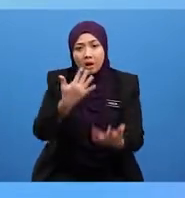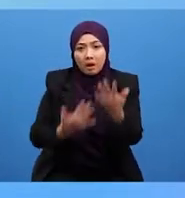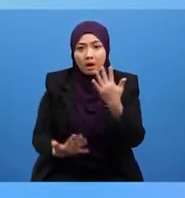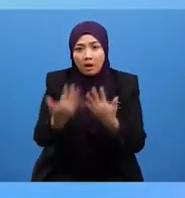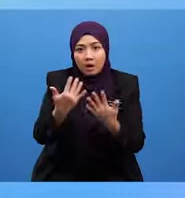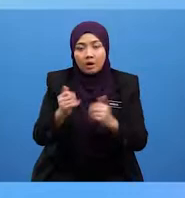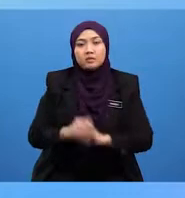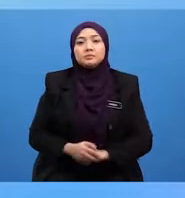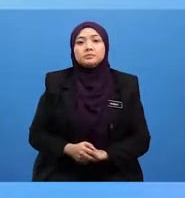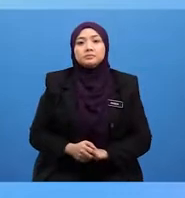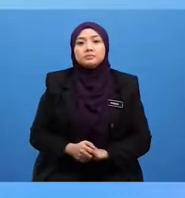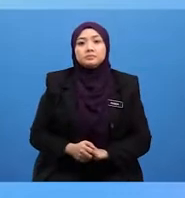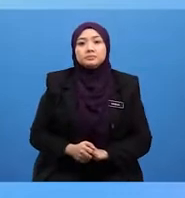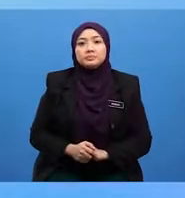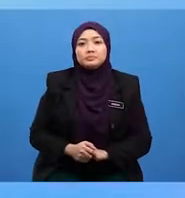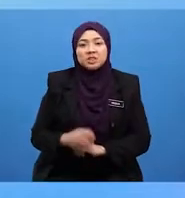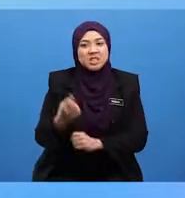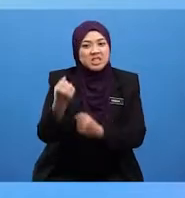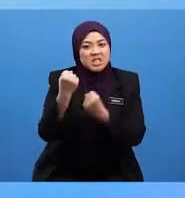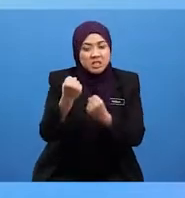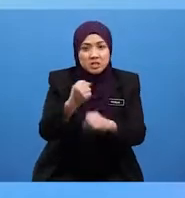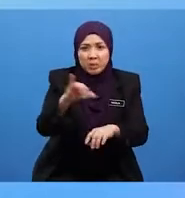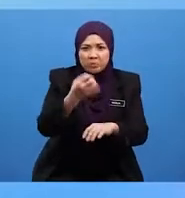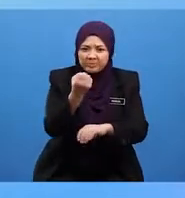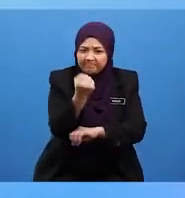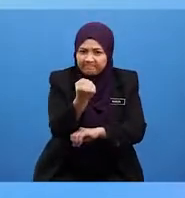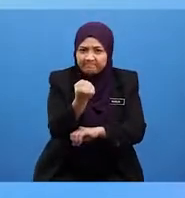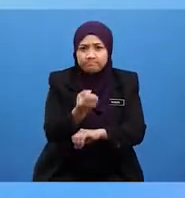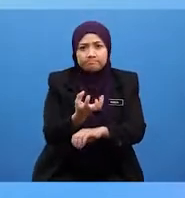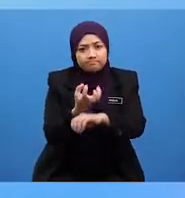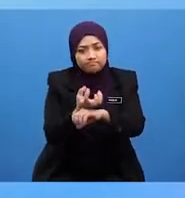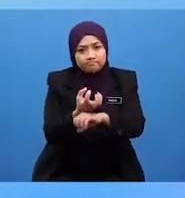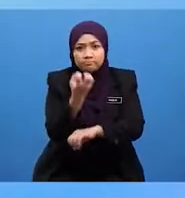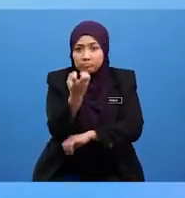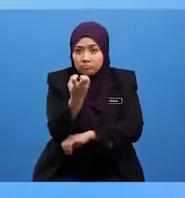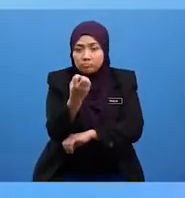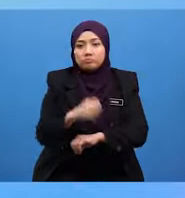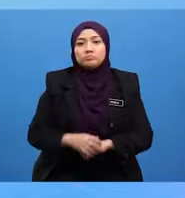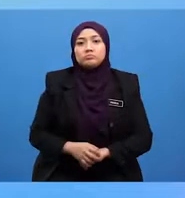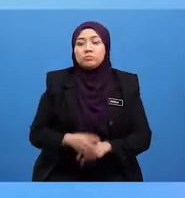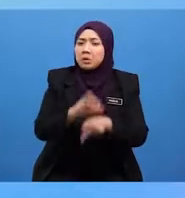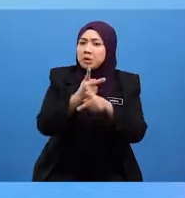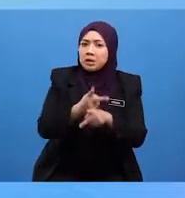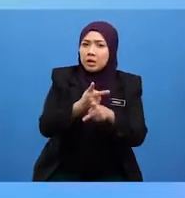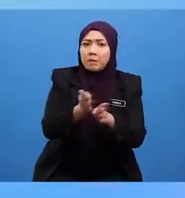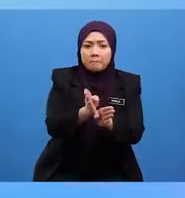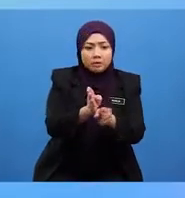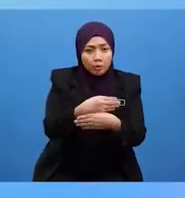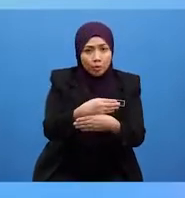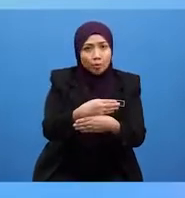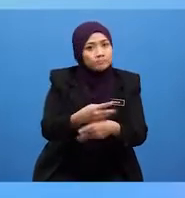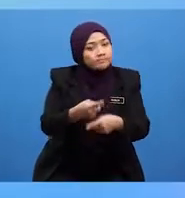termoplastik. Keras ini kerana sifatnya tetap, kekal dan